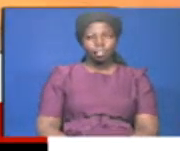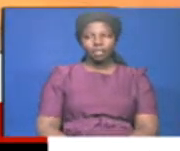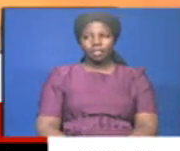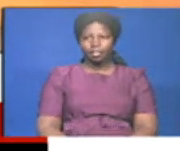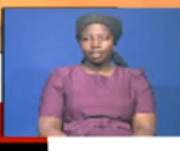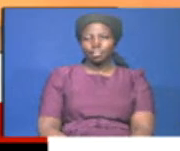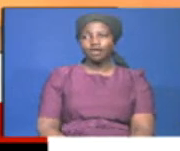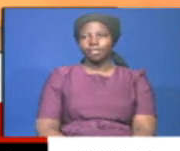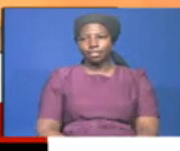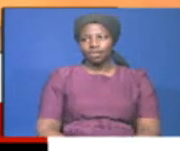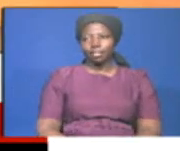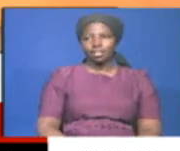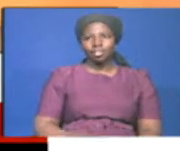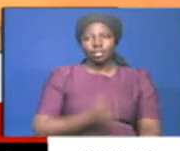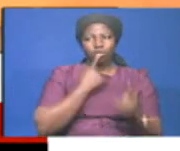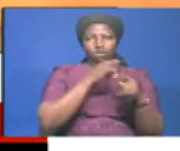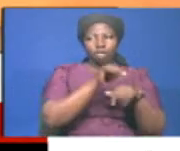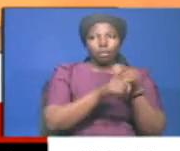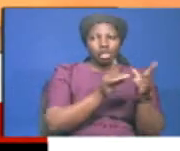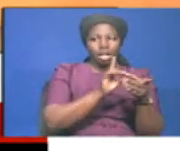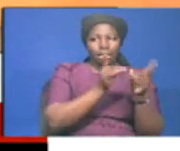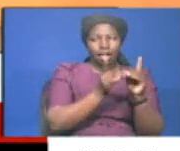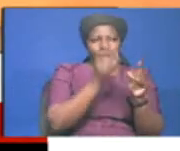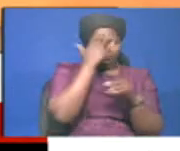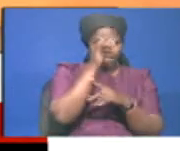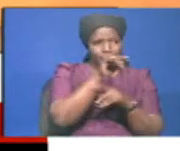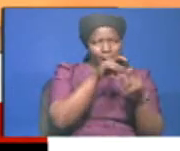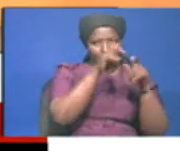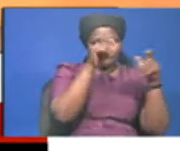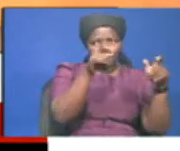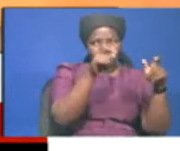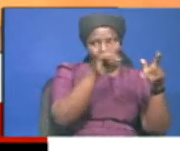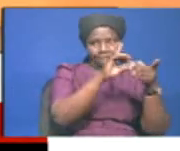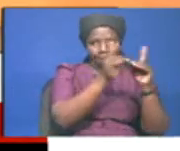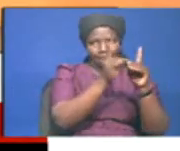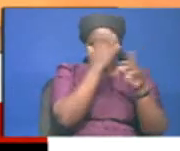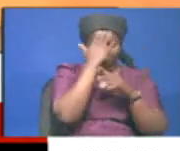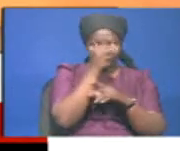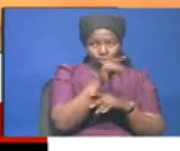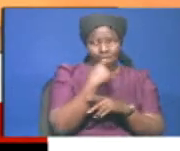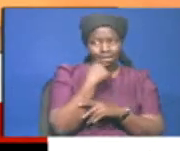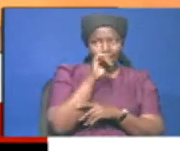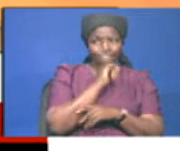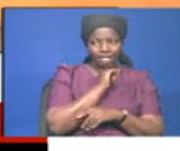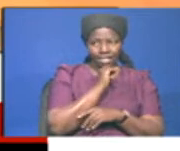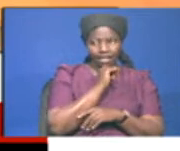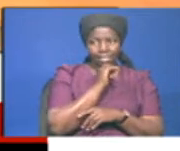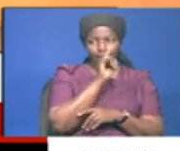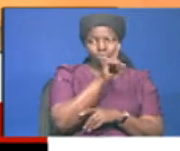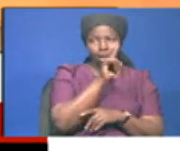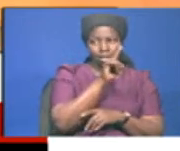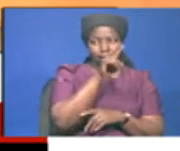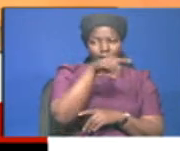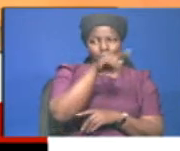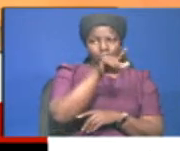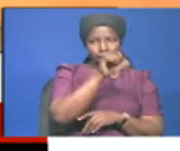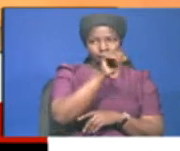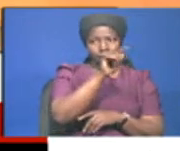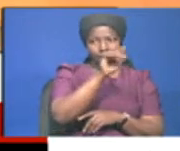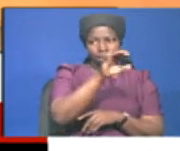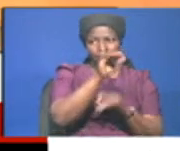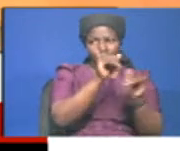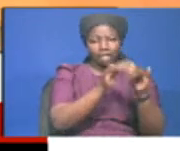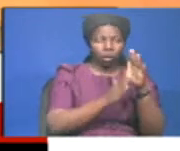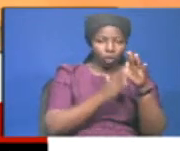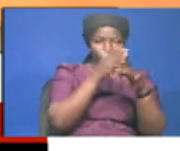ambazo umetuelezea, manake ni idadi kubwa. Na kama ulivyosema ni kwamba pengine kipande kimoja cha plastiki kinachukua zaidi ya